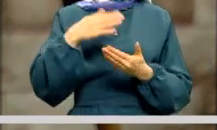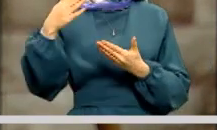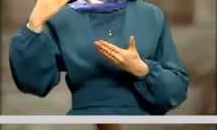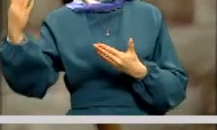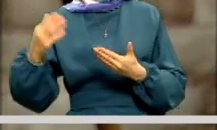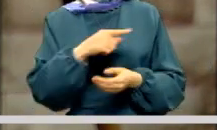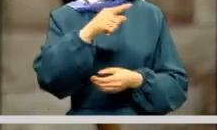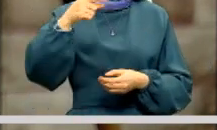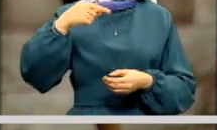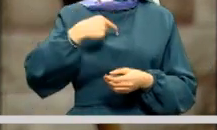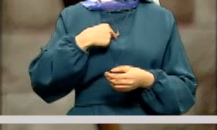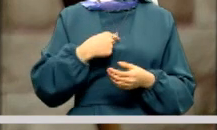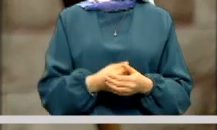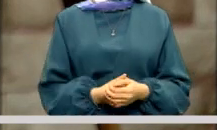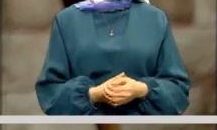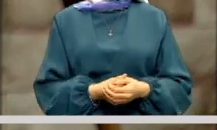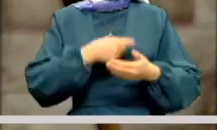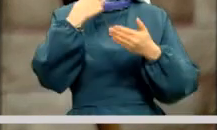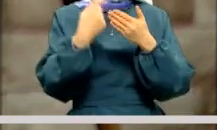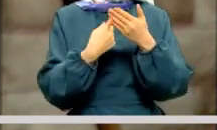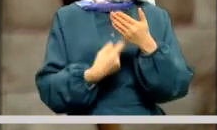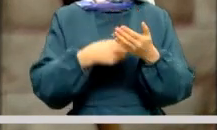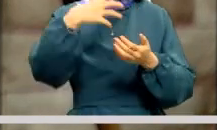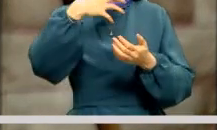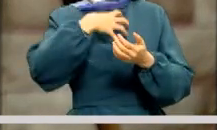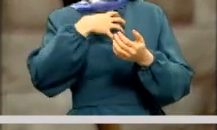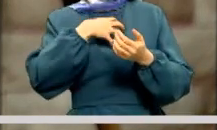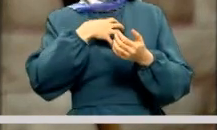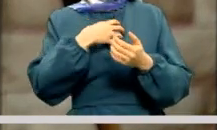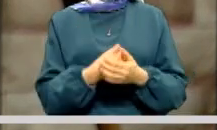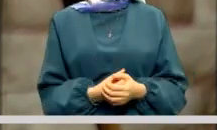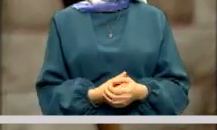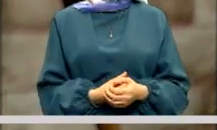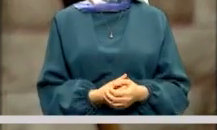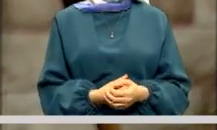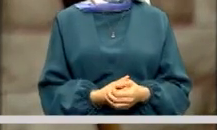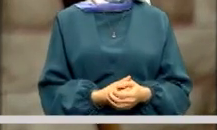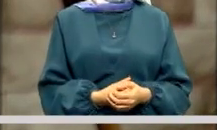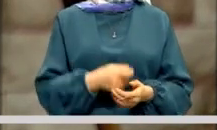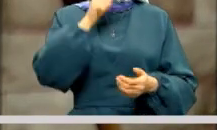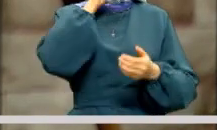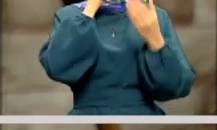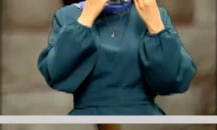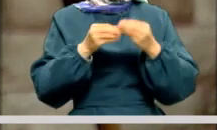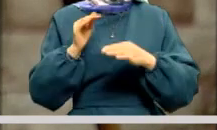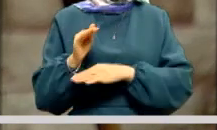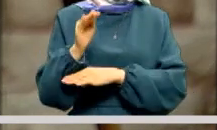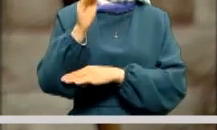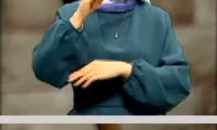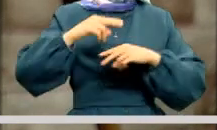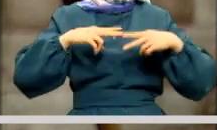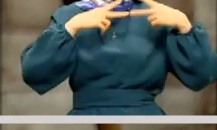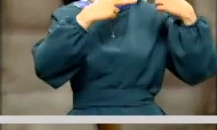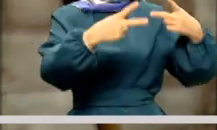Biz Eğer Kur'an'da kendimizi yoğurulmuş Müslüman olarak Kur'an'ı hayatımıza Efendim